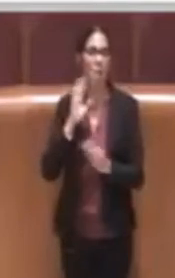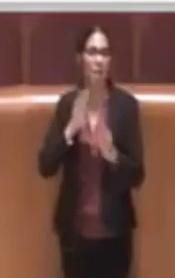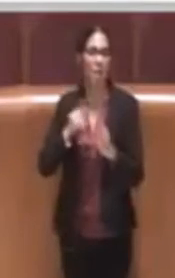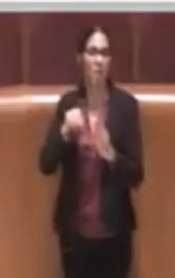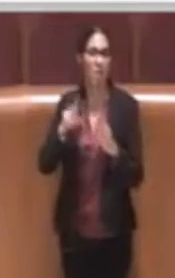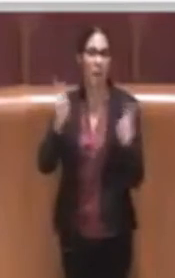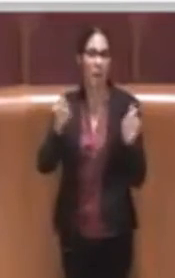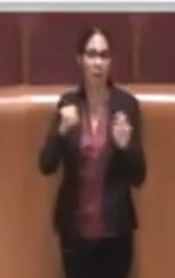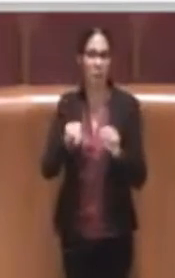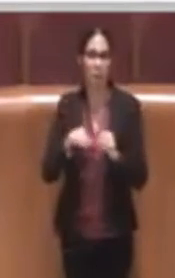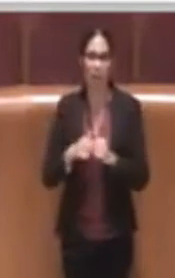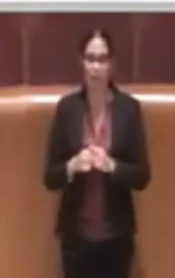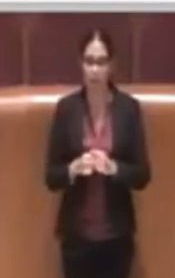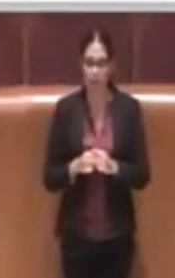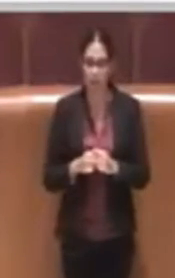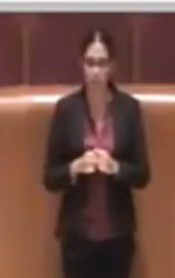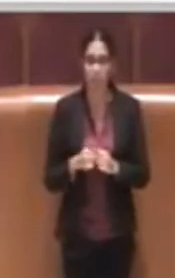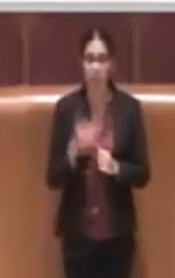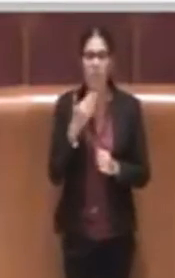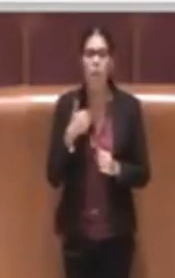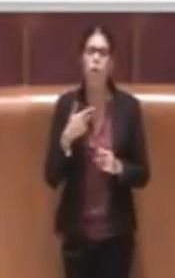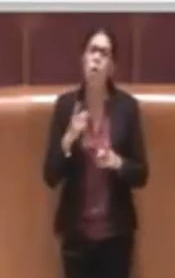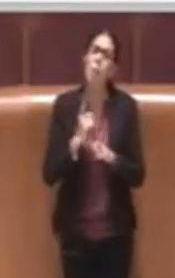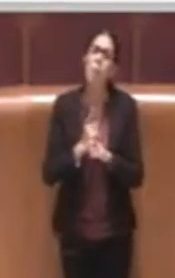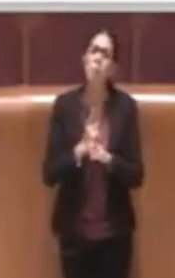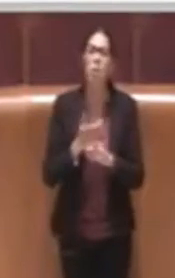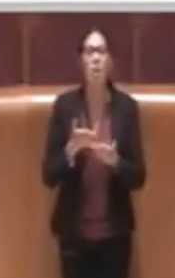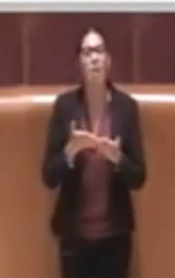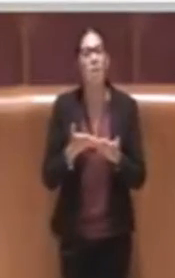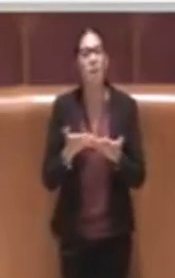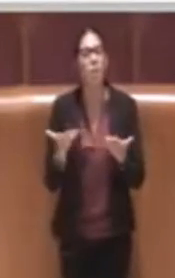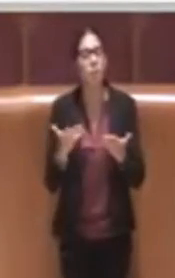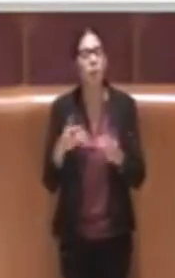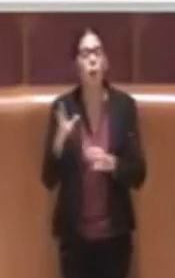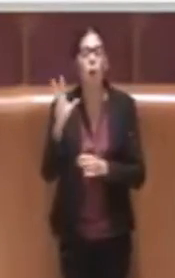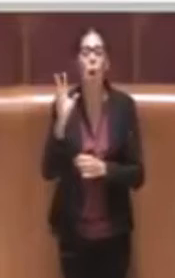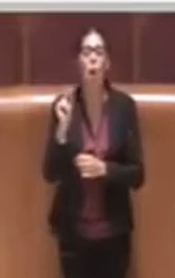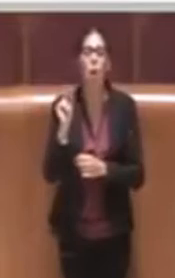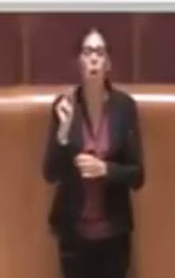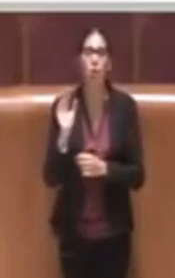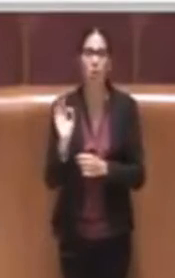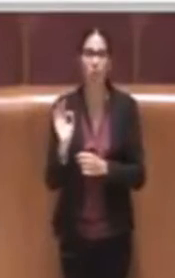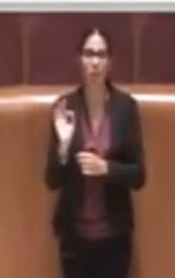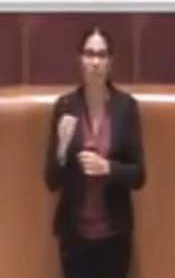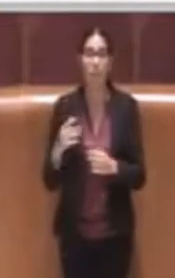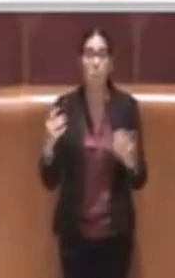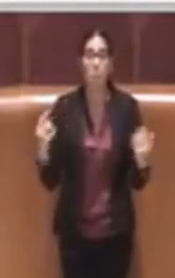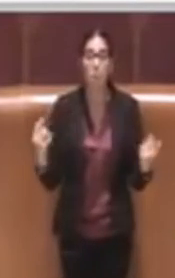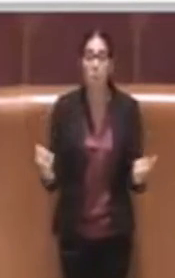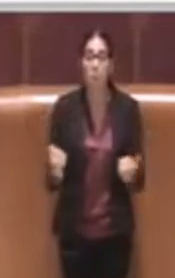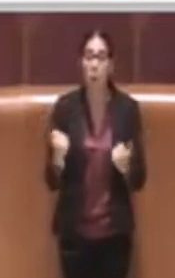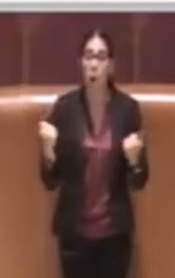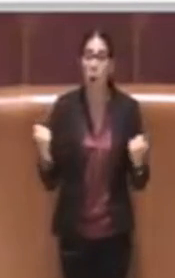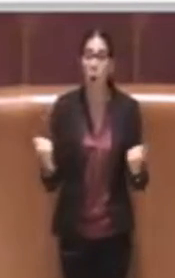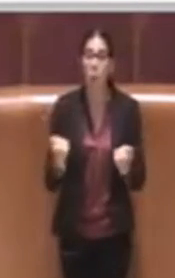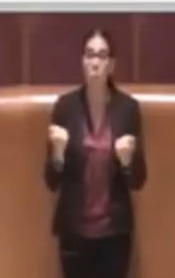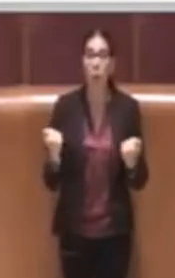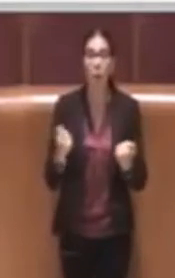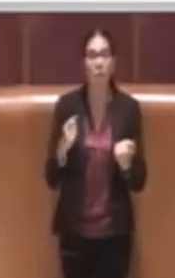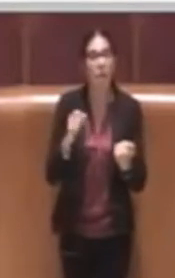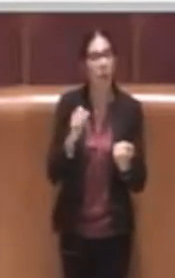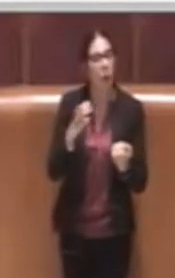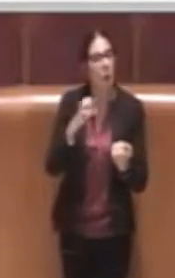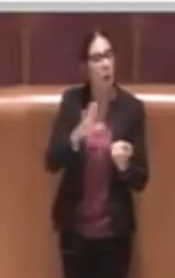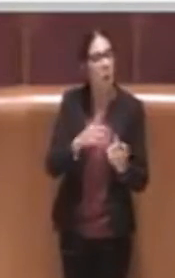che bisogna favorire, a mio avviso, è prima di tutto la conoscenza e non promuovere quindi una cultura